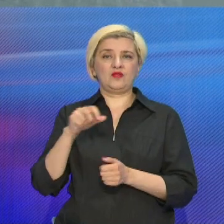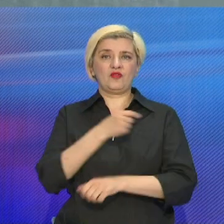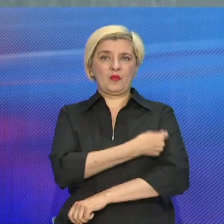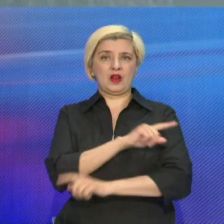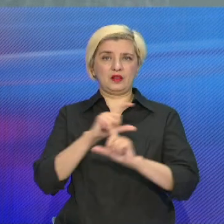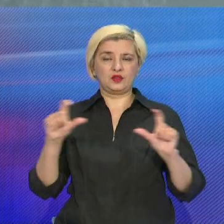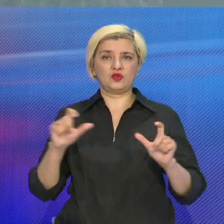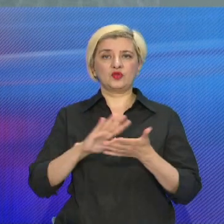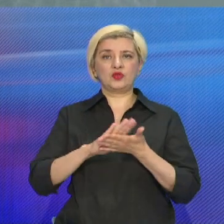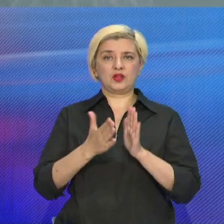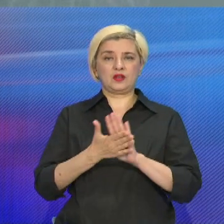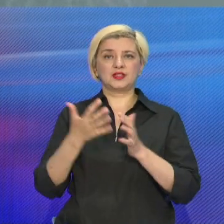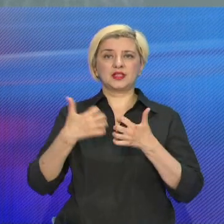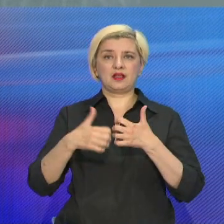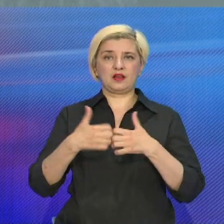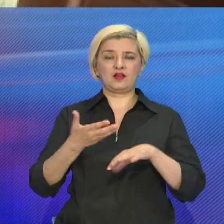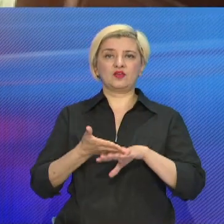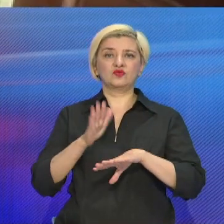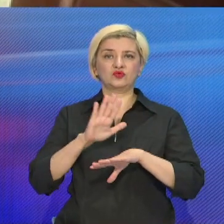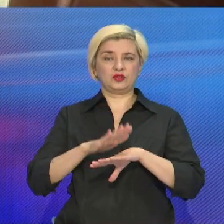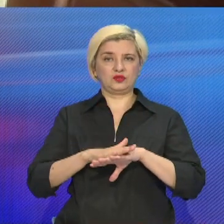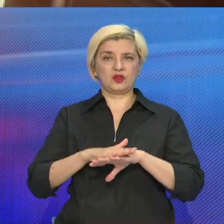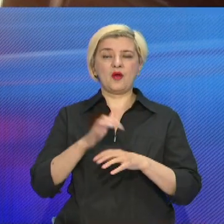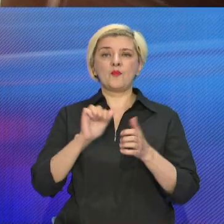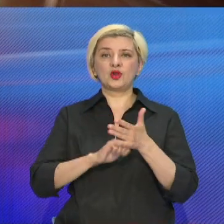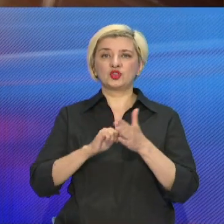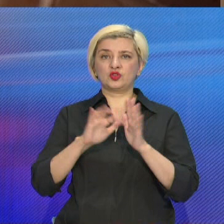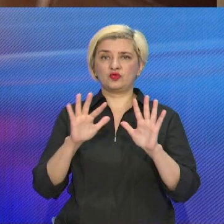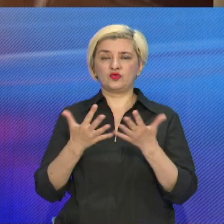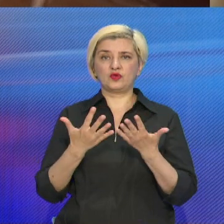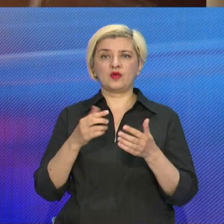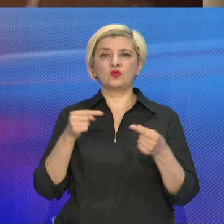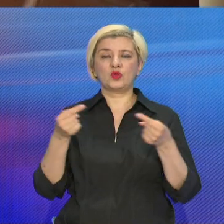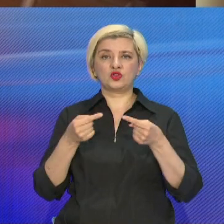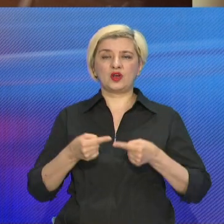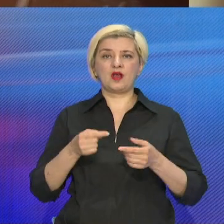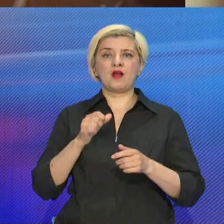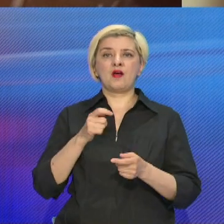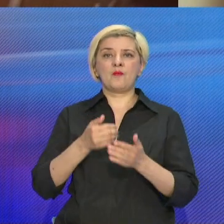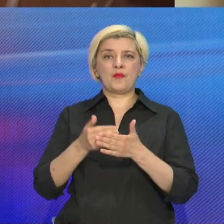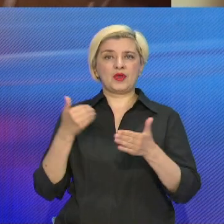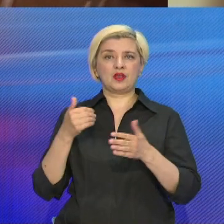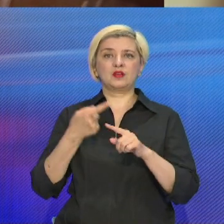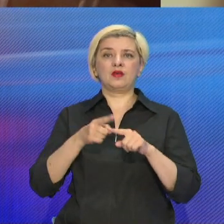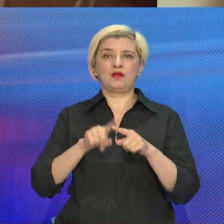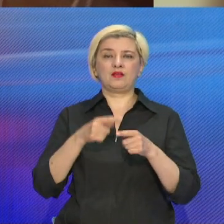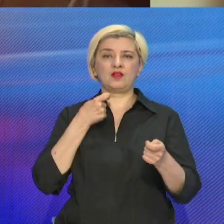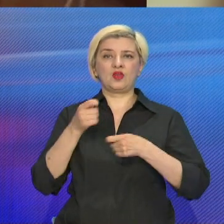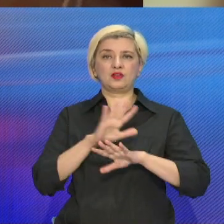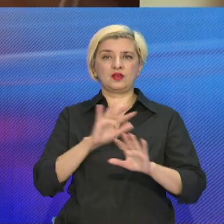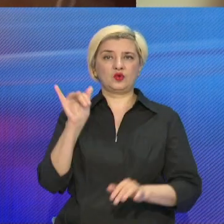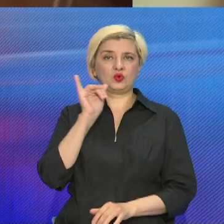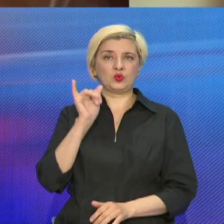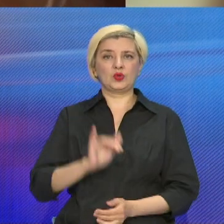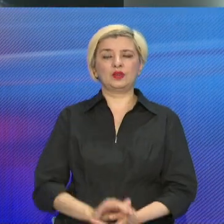ступени тяжкости. Причина здарения удокладняется. Попереднее до гибели человека привело неосторожное курение.